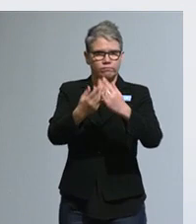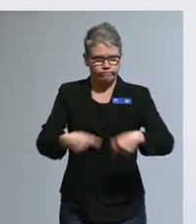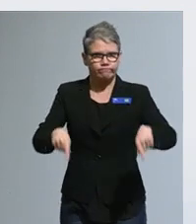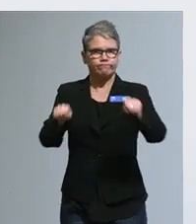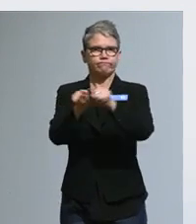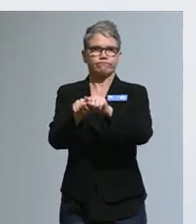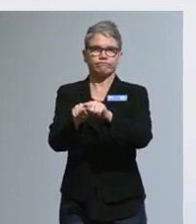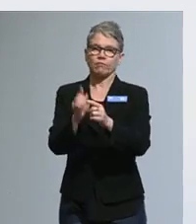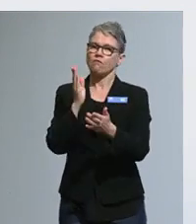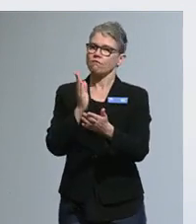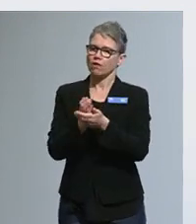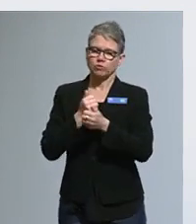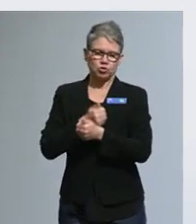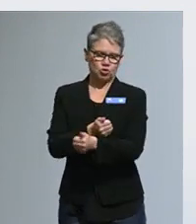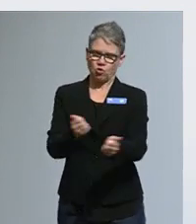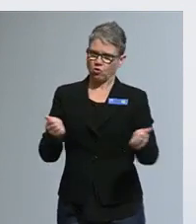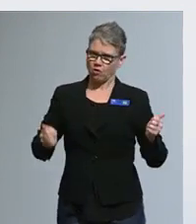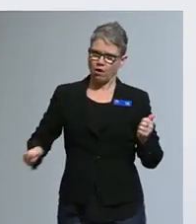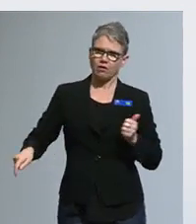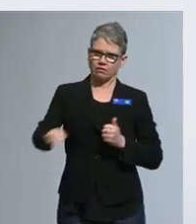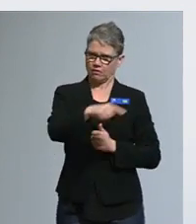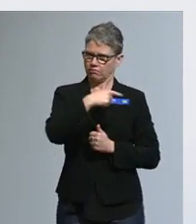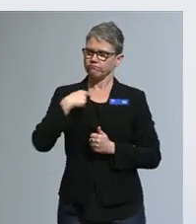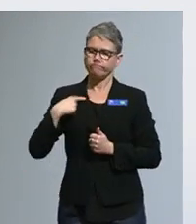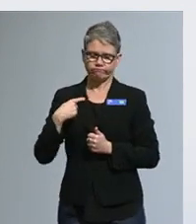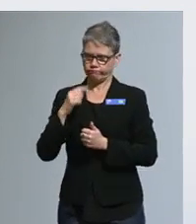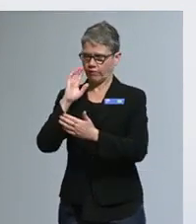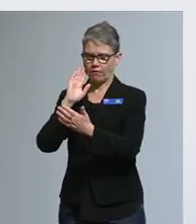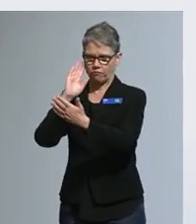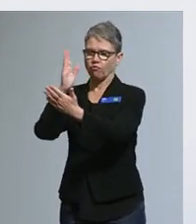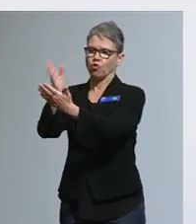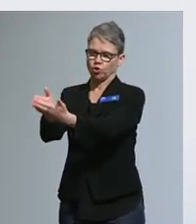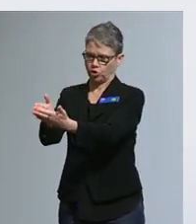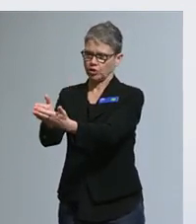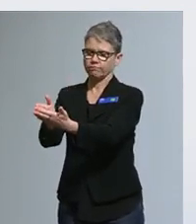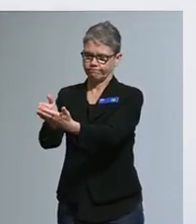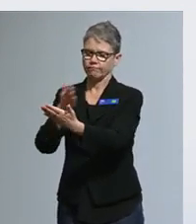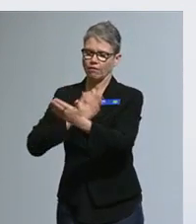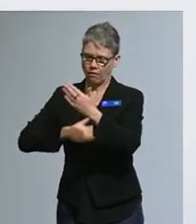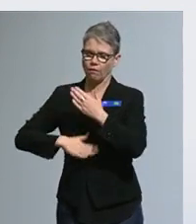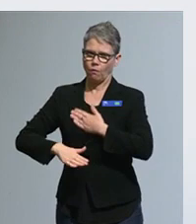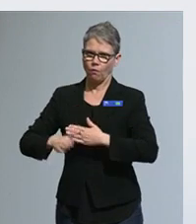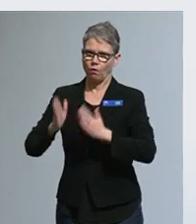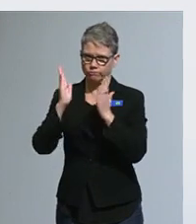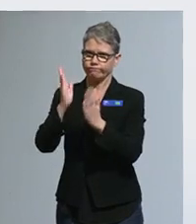varmaan meille kaikille niin kuin semmoinen tavoite, mitä suuntaan halutaan viedä.